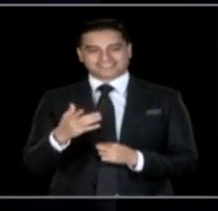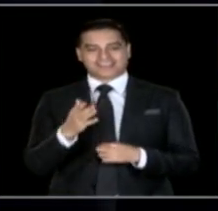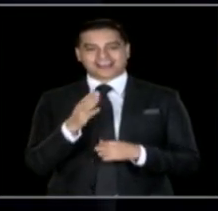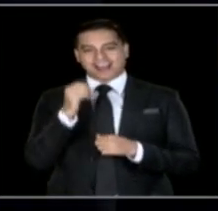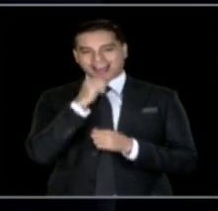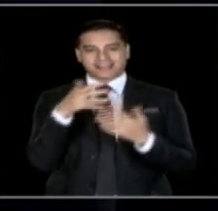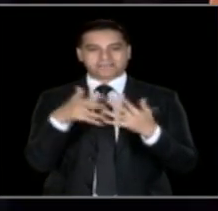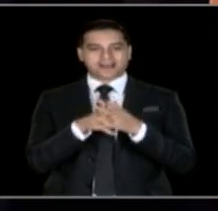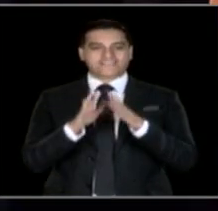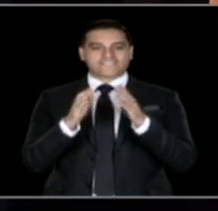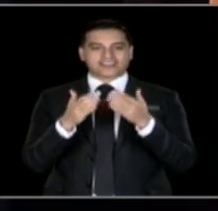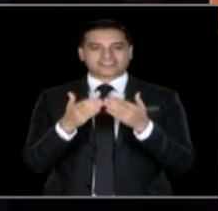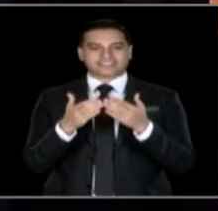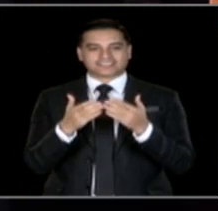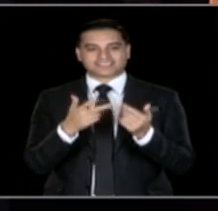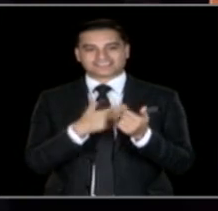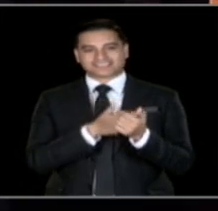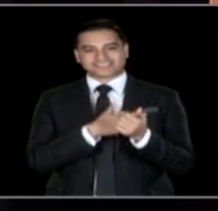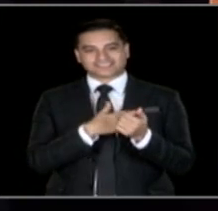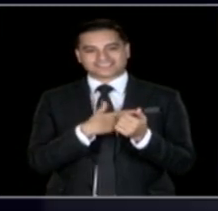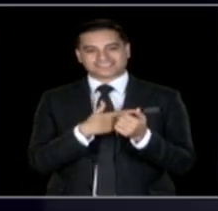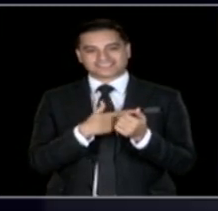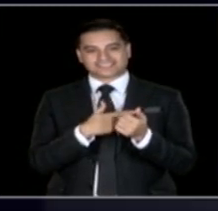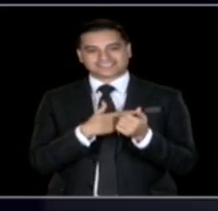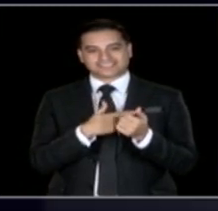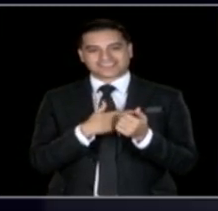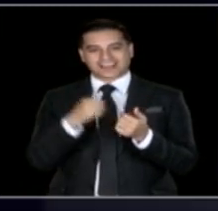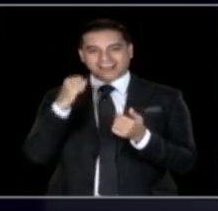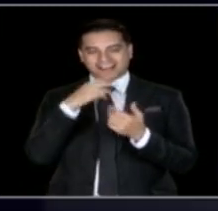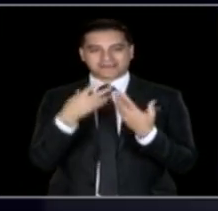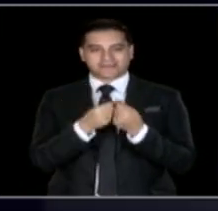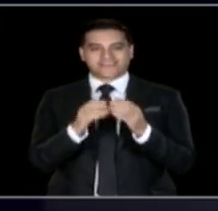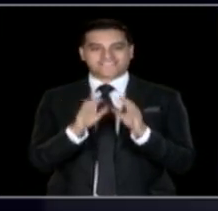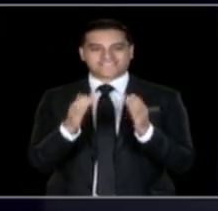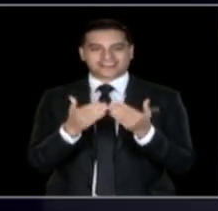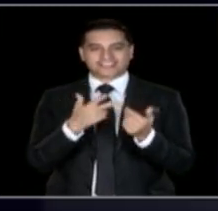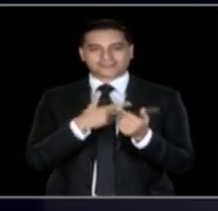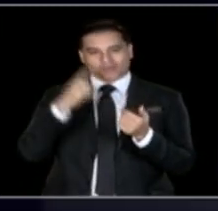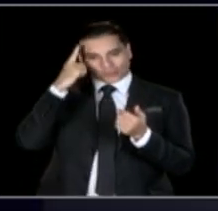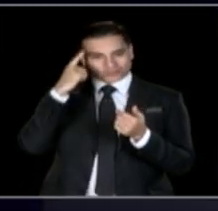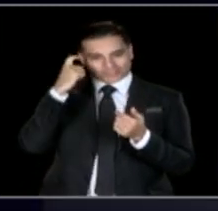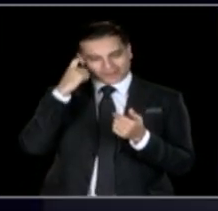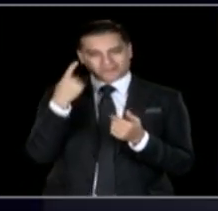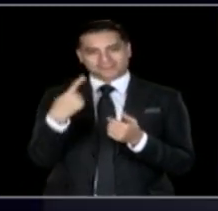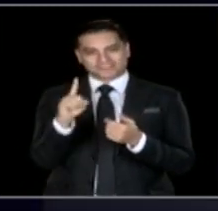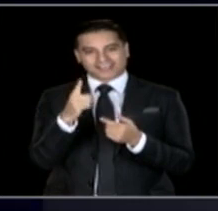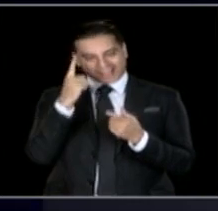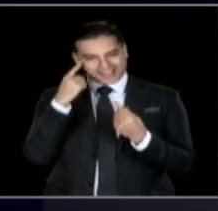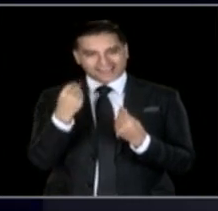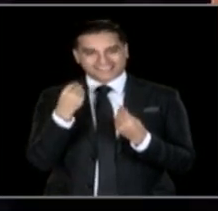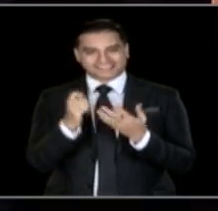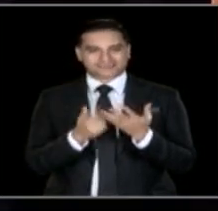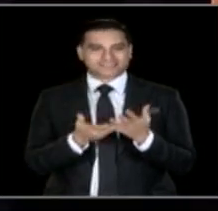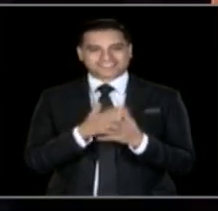ايه؟ ثانيه هقول. استني ايه كانت اسمها ايه؟ بيغني في فرقه وسط البلد. اه ايه دي شويه يا